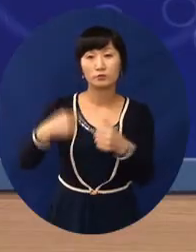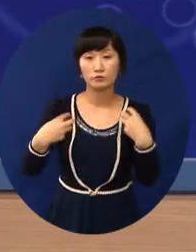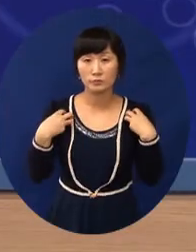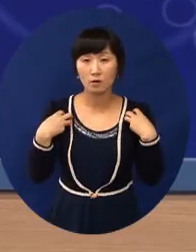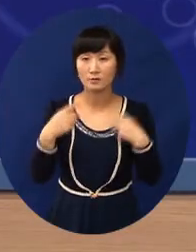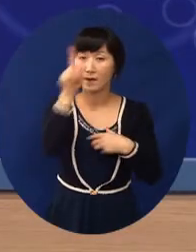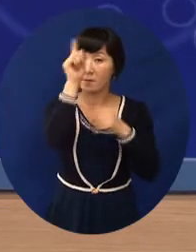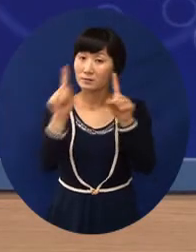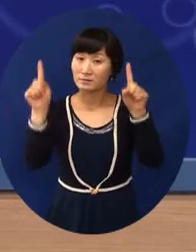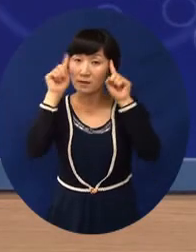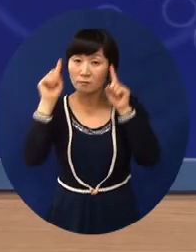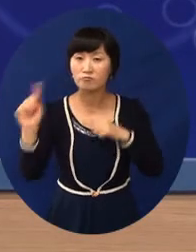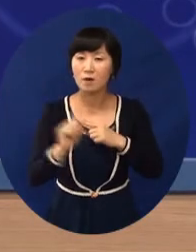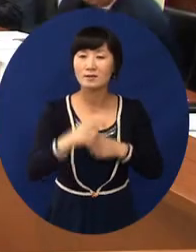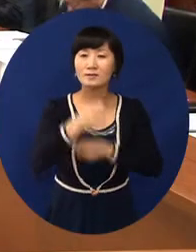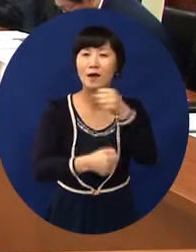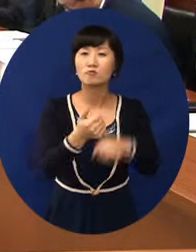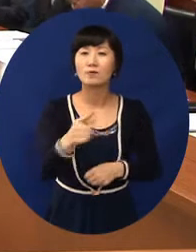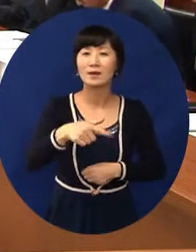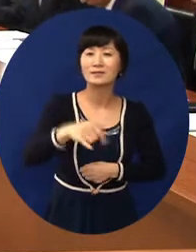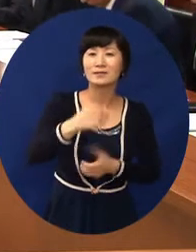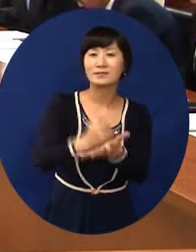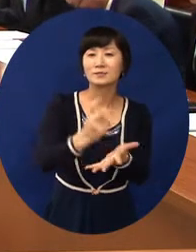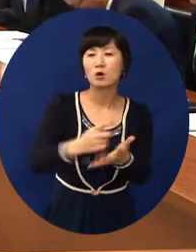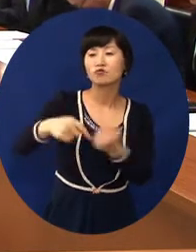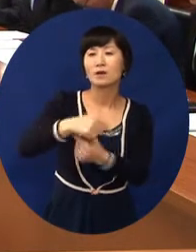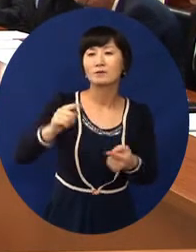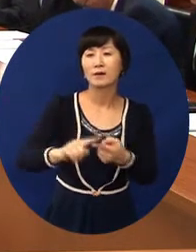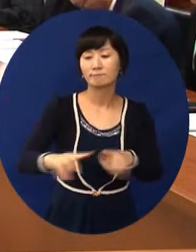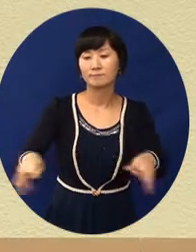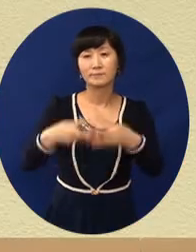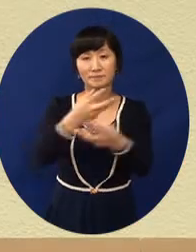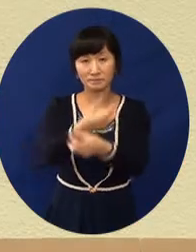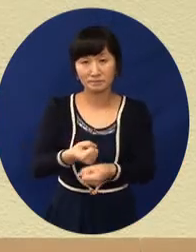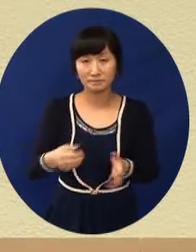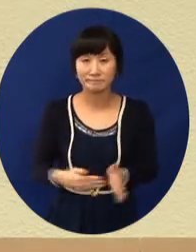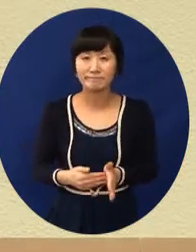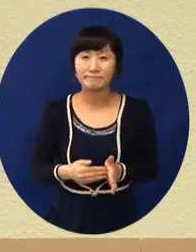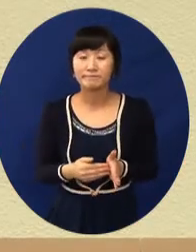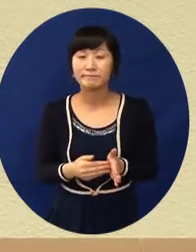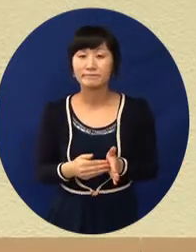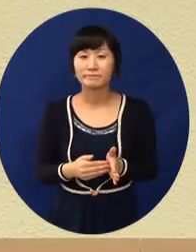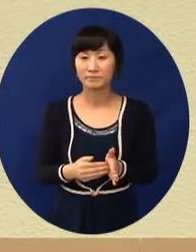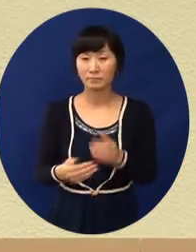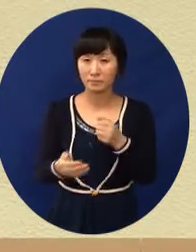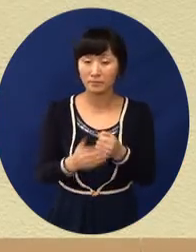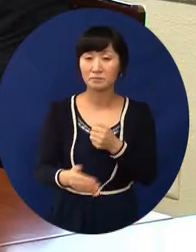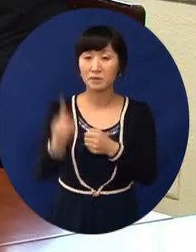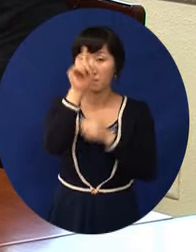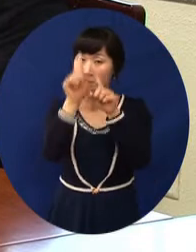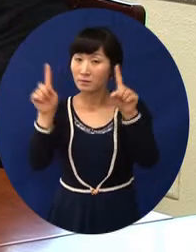대구시 교육청과 계명대학교가 자유학기제 운영 활성화를 위한 상호 협력 협약을 체결했습니다. 이에